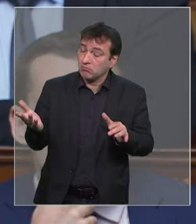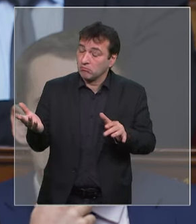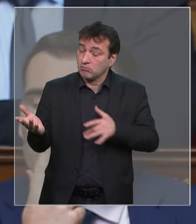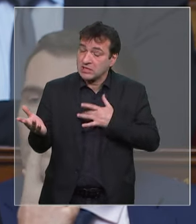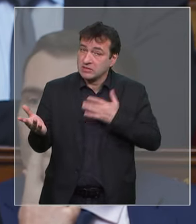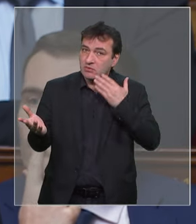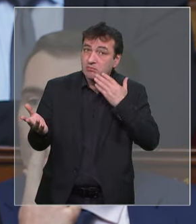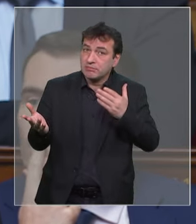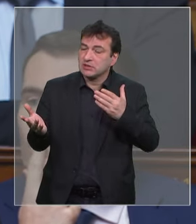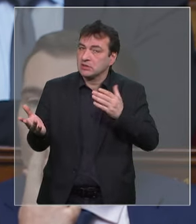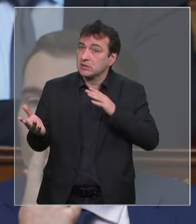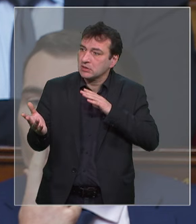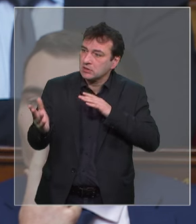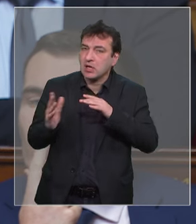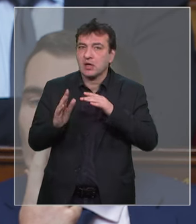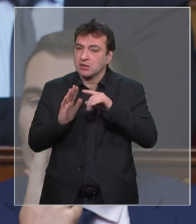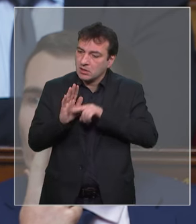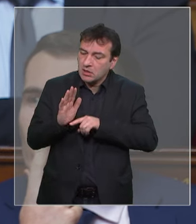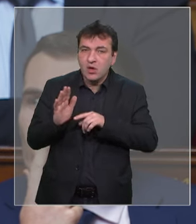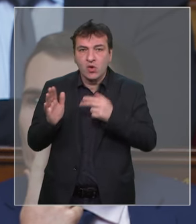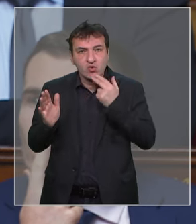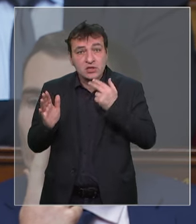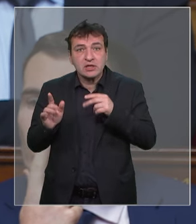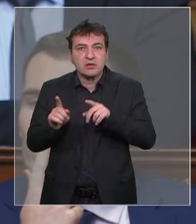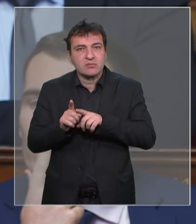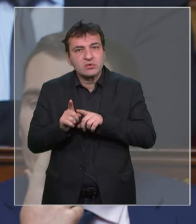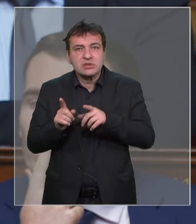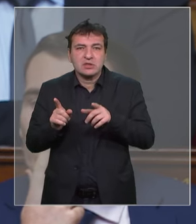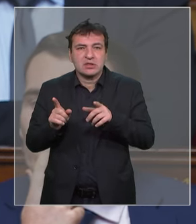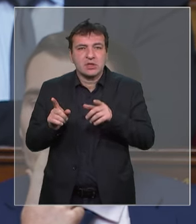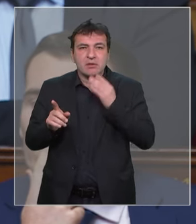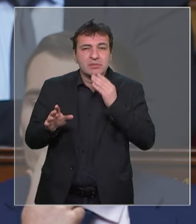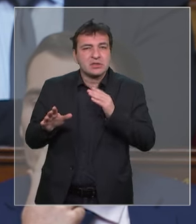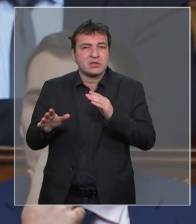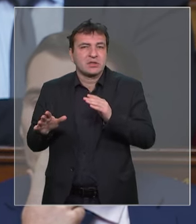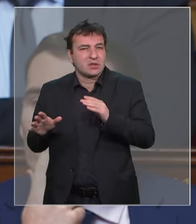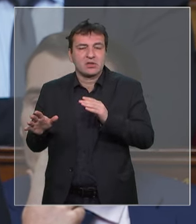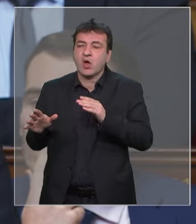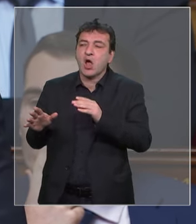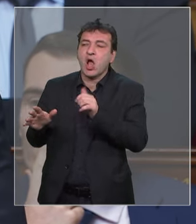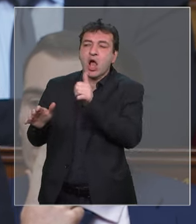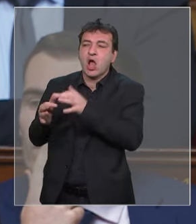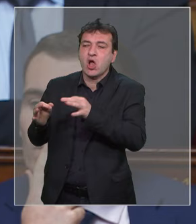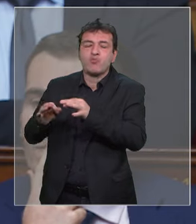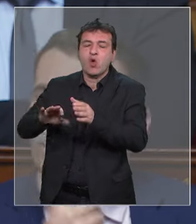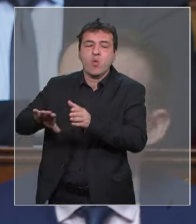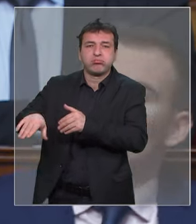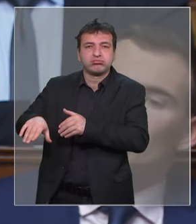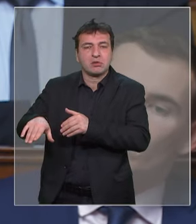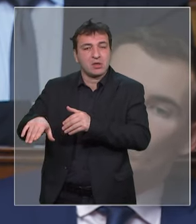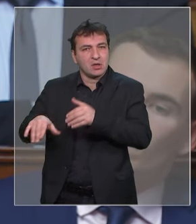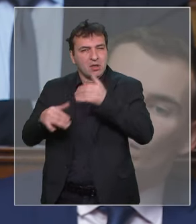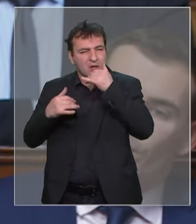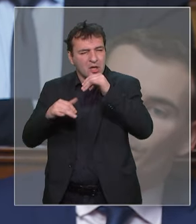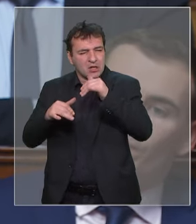par des dispositions utiles, mais surtout si cela n'épargnait pas un pays en particulier, l'Algérie. Alors que les Algériens forment la première